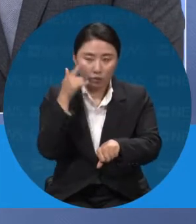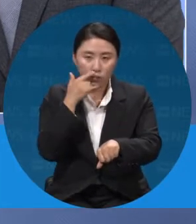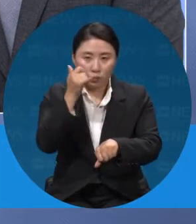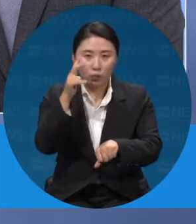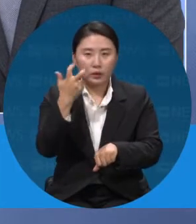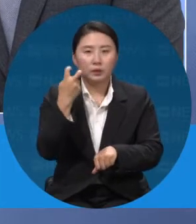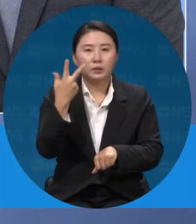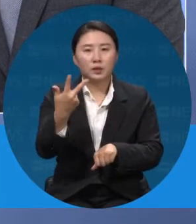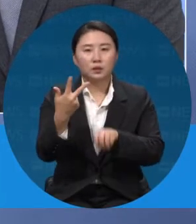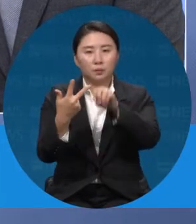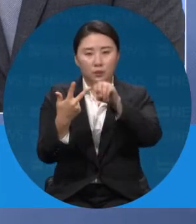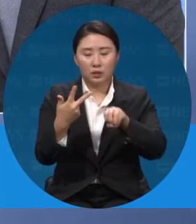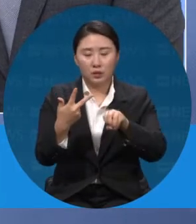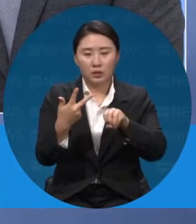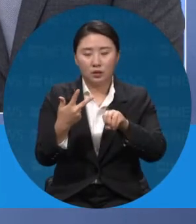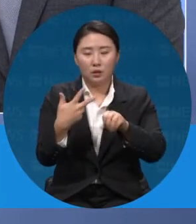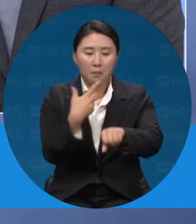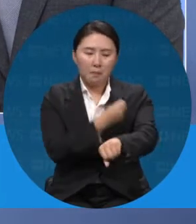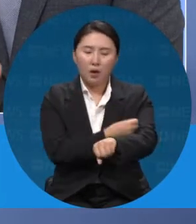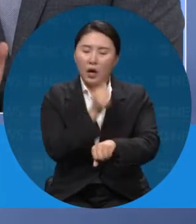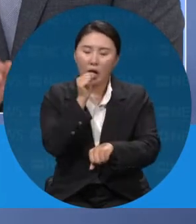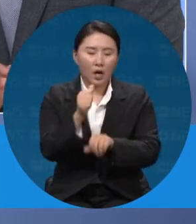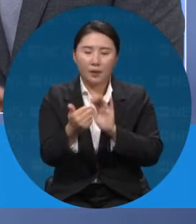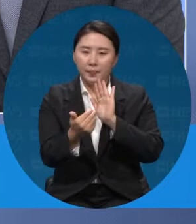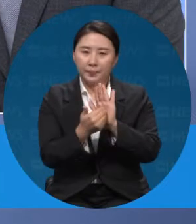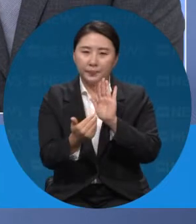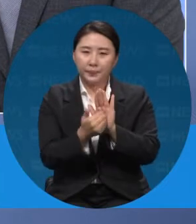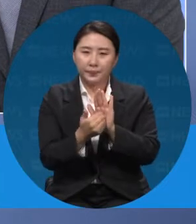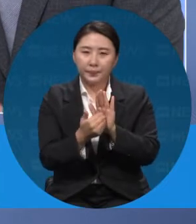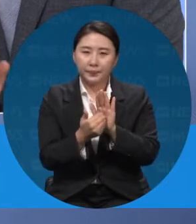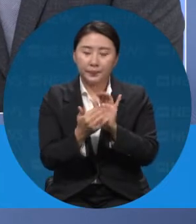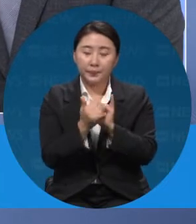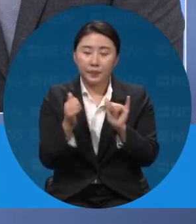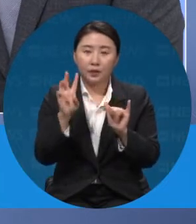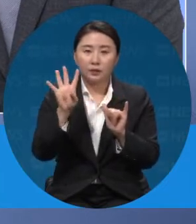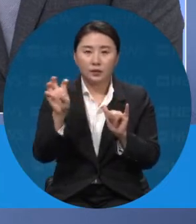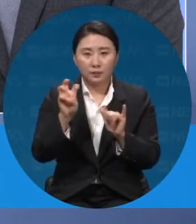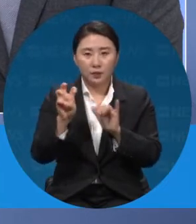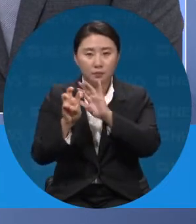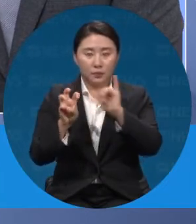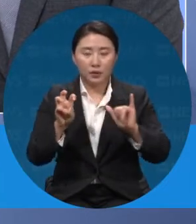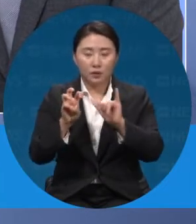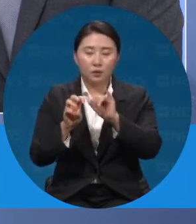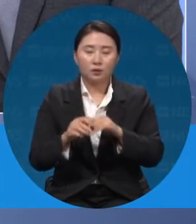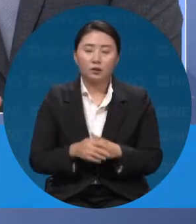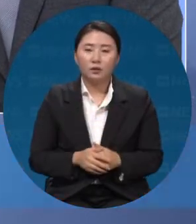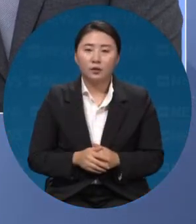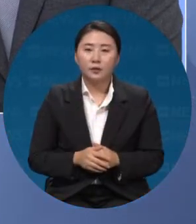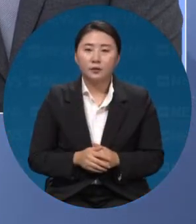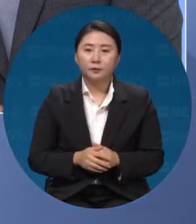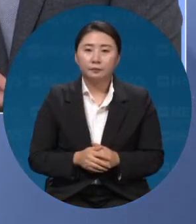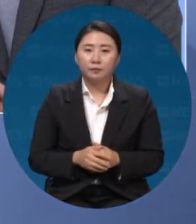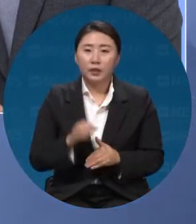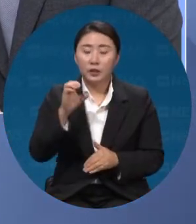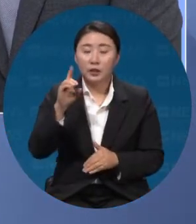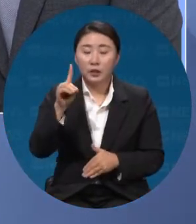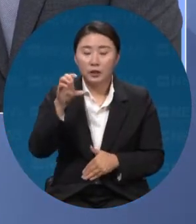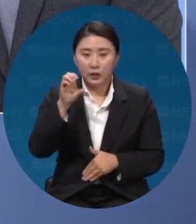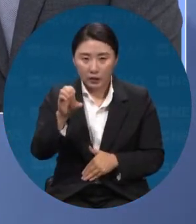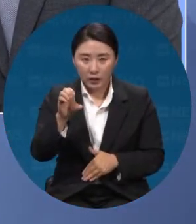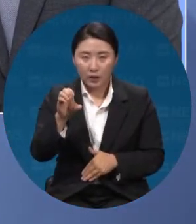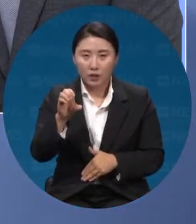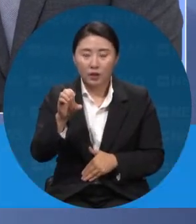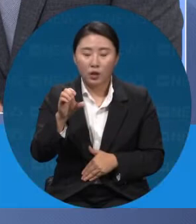27% 태그 적고 백신을 절대 마치지 않겠다 는 응답은 30% 로 나타났습니다 4 그러나 cdc 우루 쉐